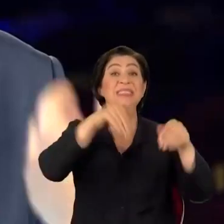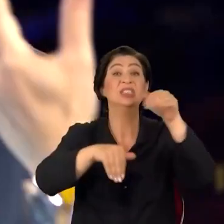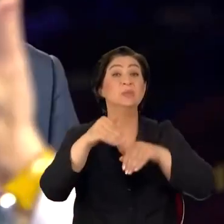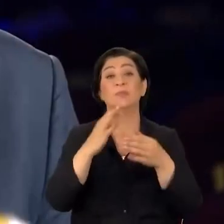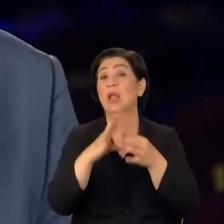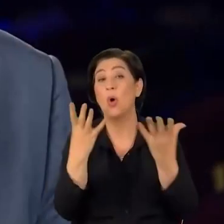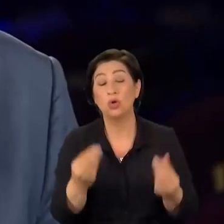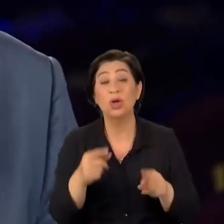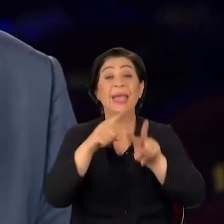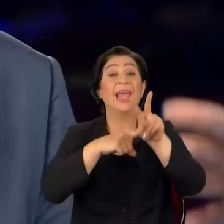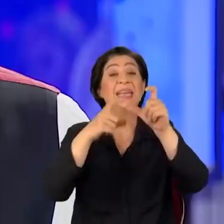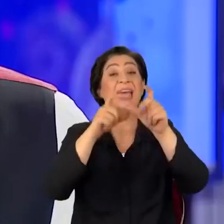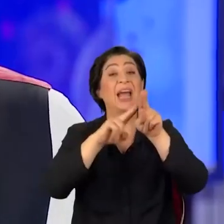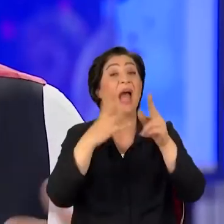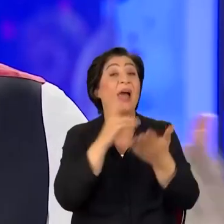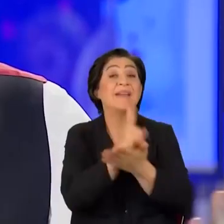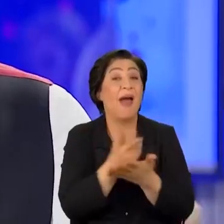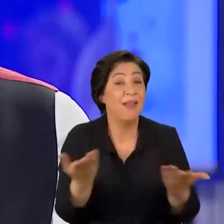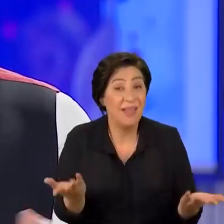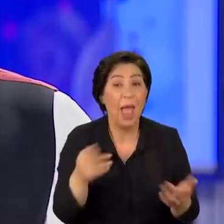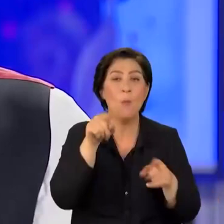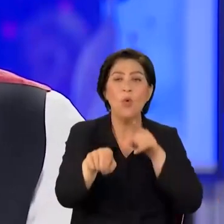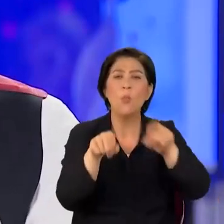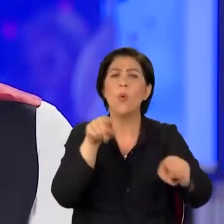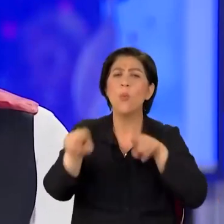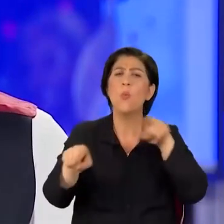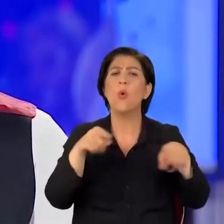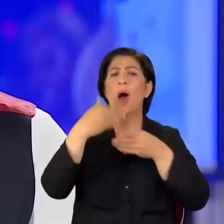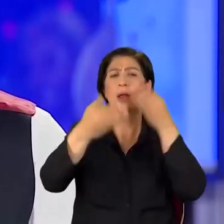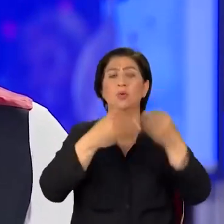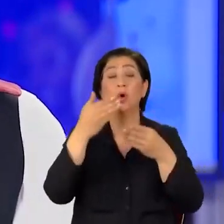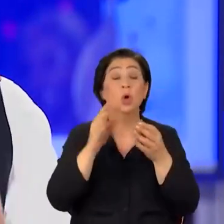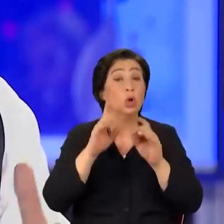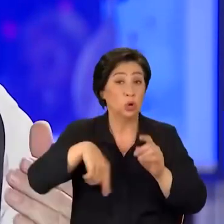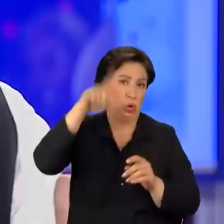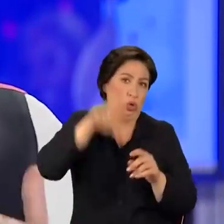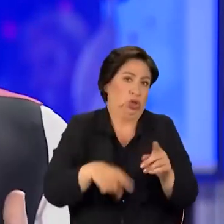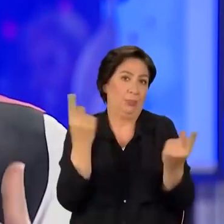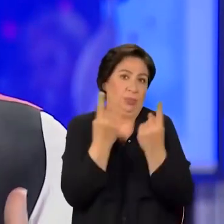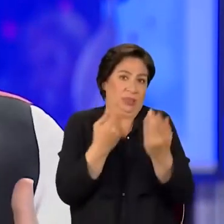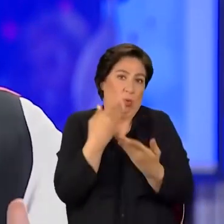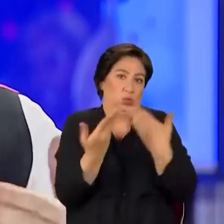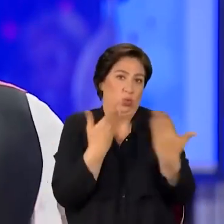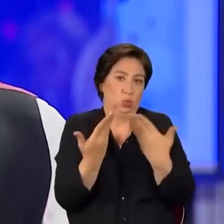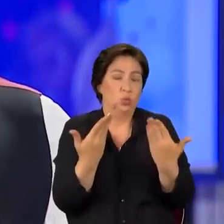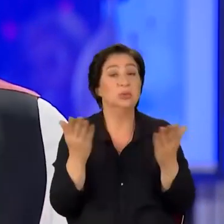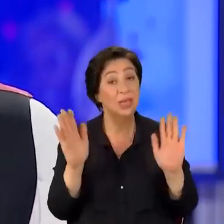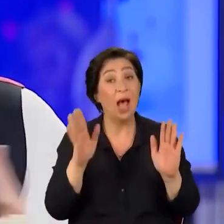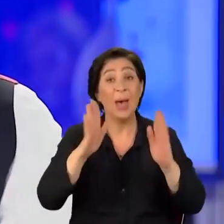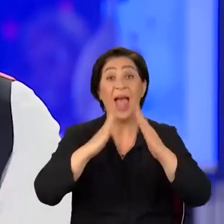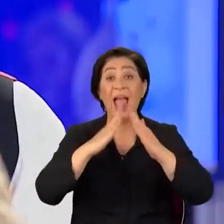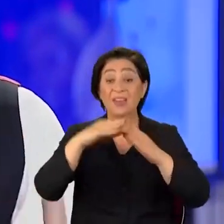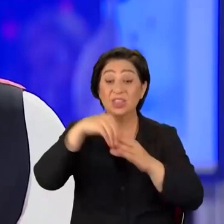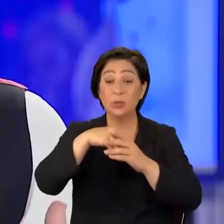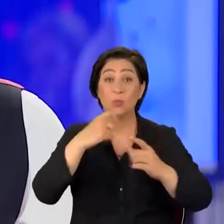oldu, Yüksek Seçim Kurulu kararı neydi, şuydu, buydu falan filan. Güncel bir şey konuşuyoruz. Evet. Ama bunu evde